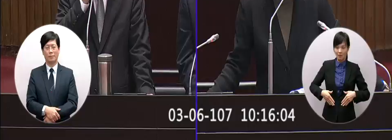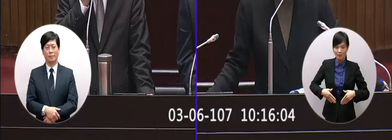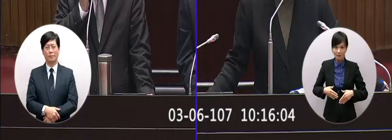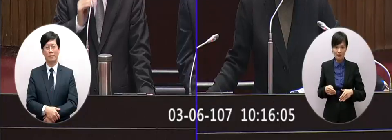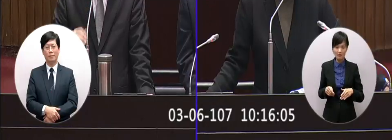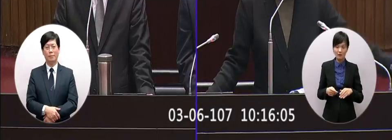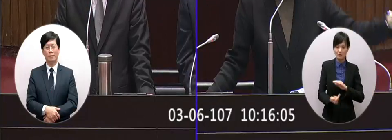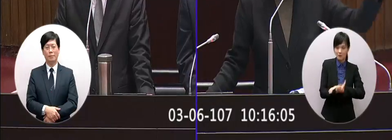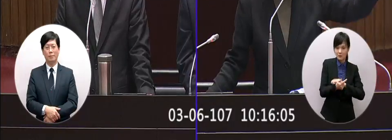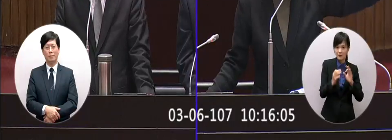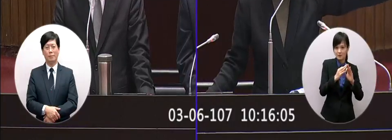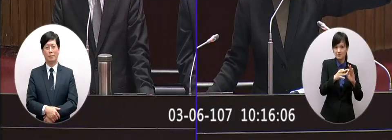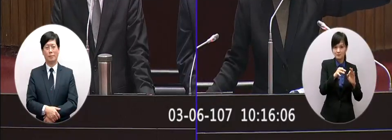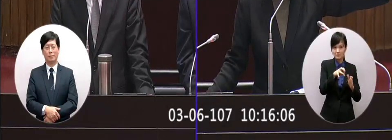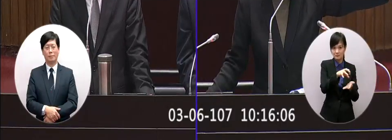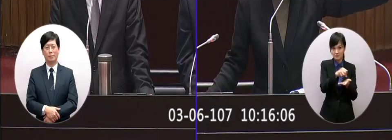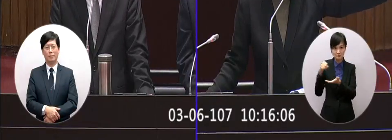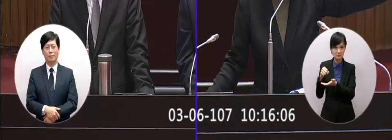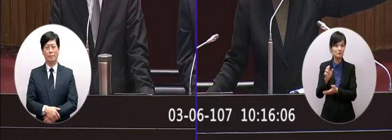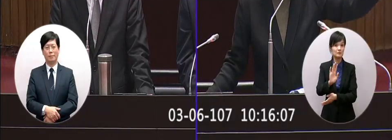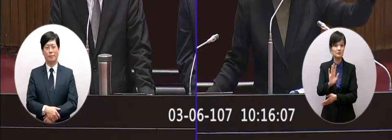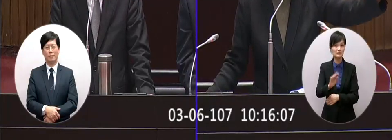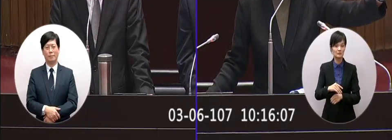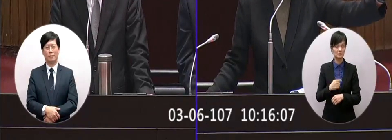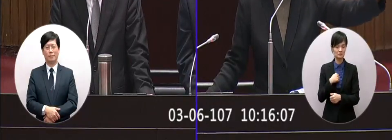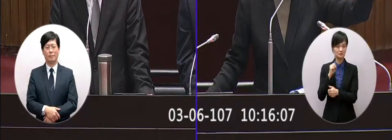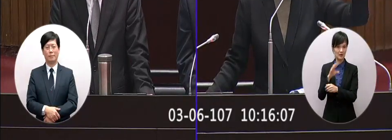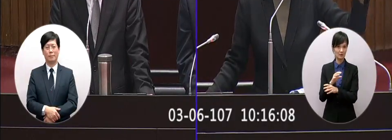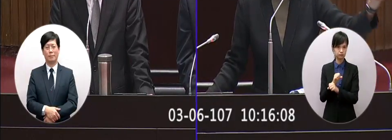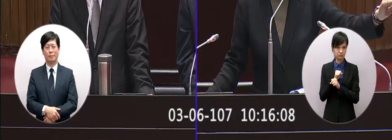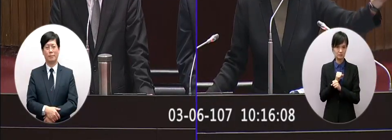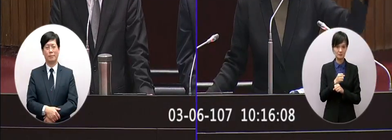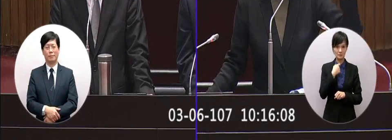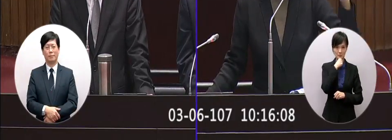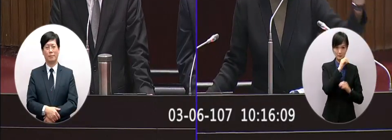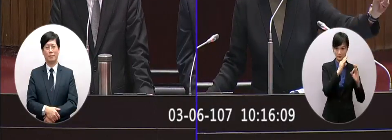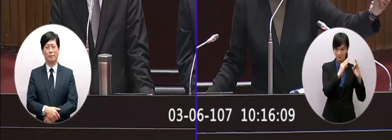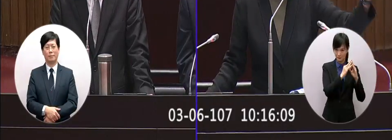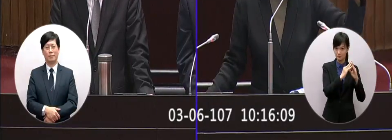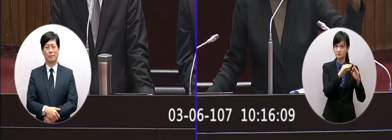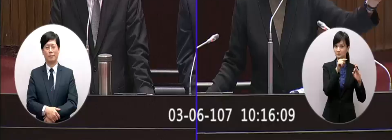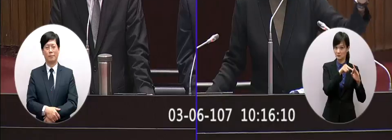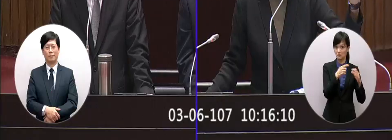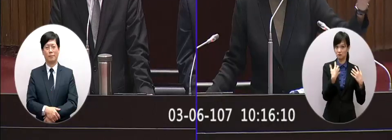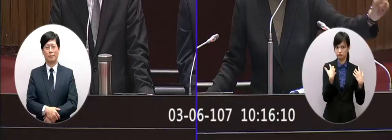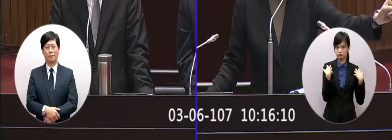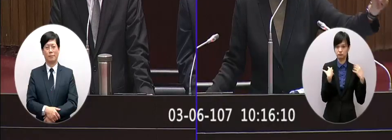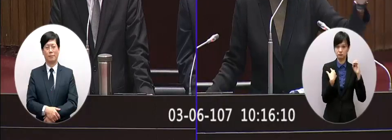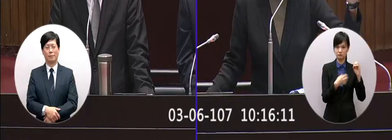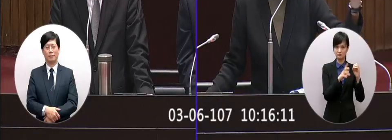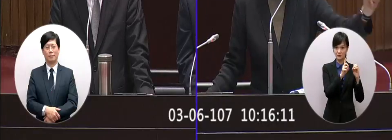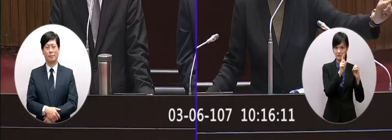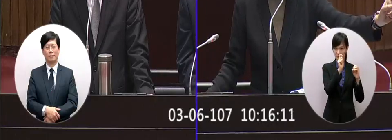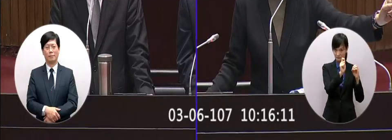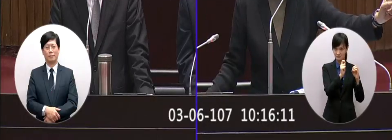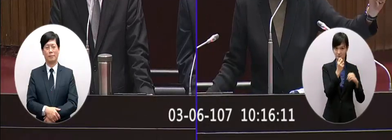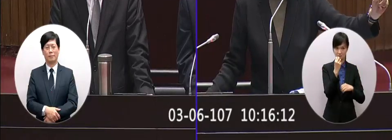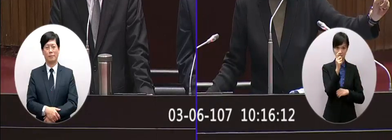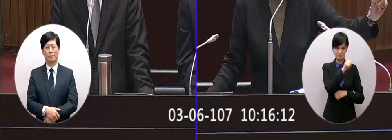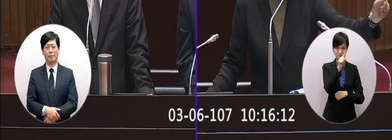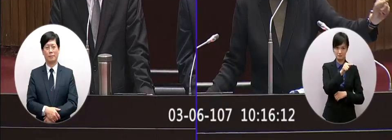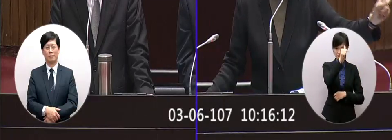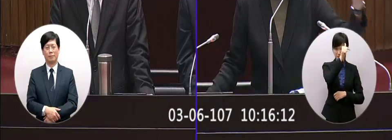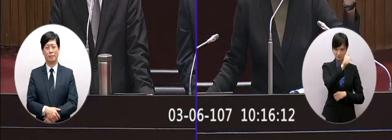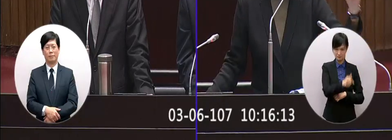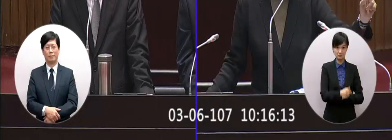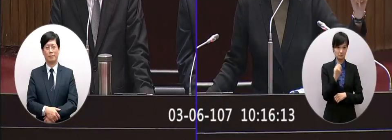大家小心你们在台湾银行的存款，因为乘坐 ODA 1000亿的新南向国的